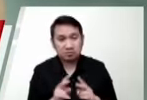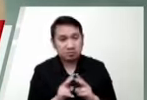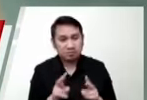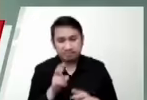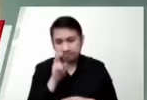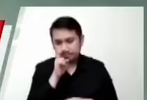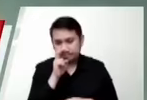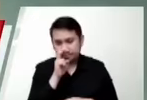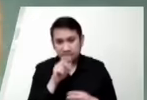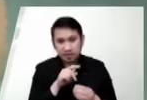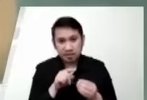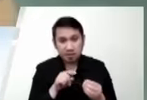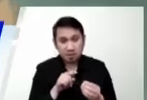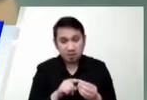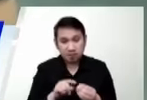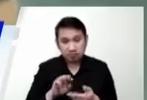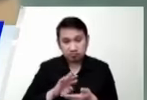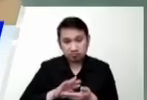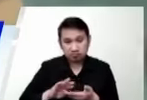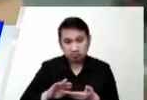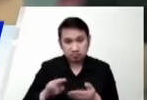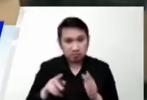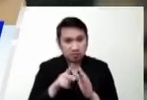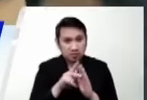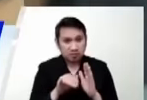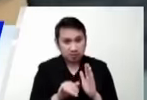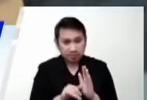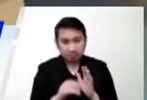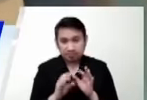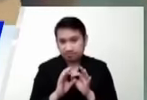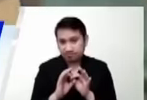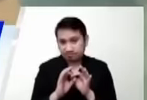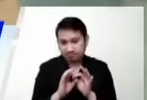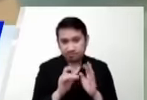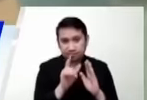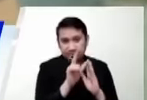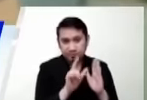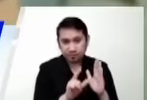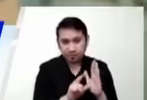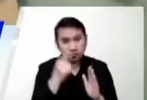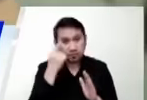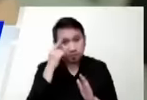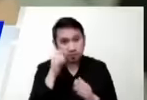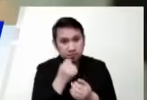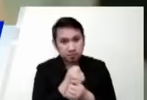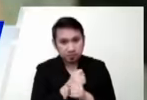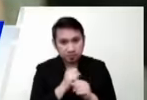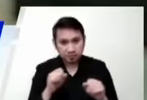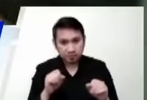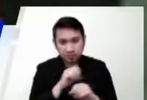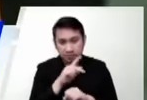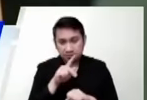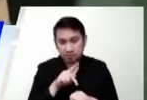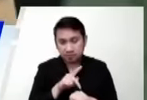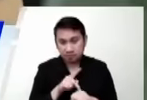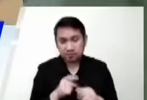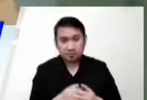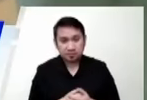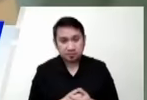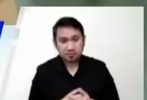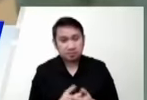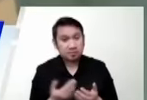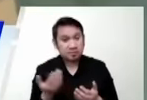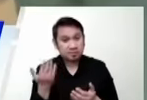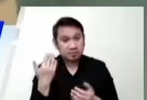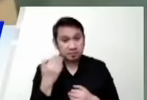exclusion policy alinsunod sa Philippine Immigration Act para na rin sa seguridad ng ating bansa. Katunayan, as of last year,